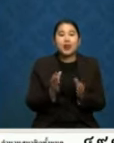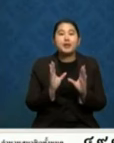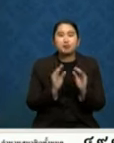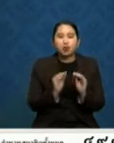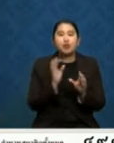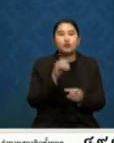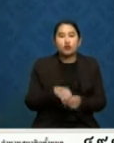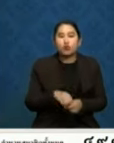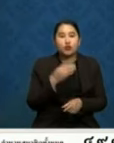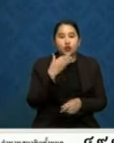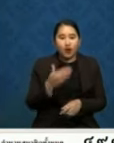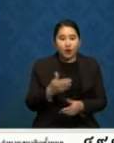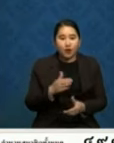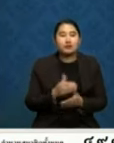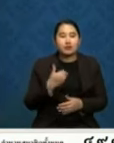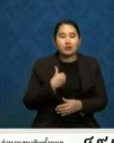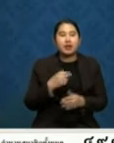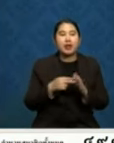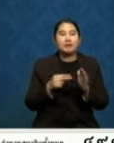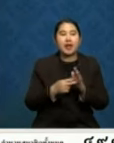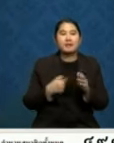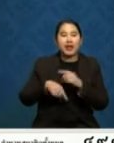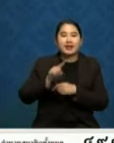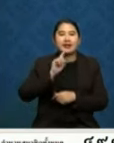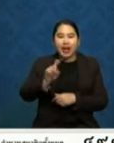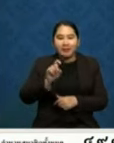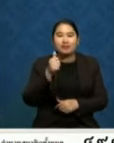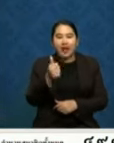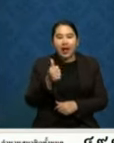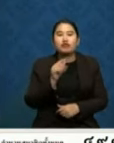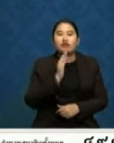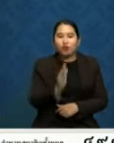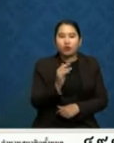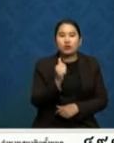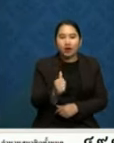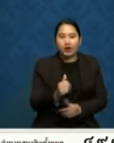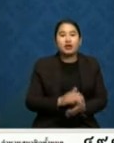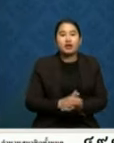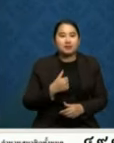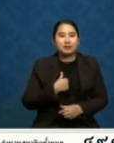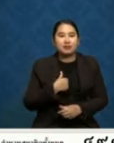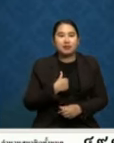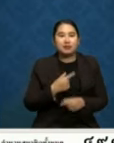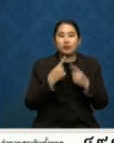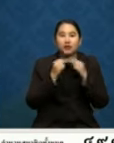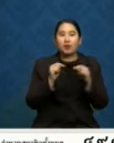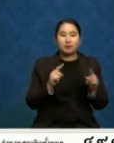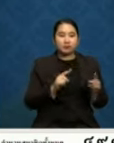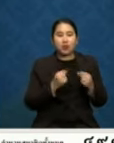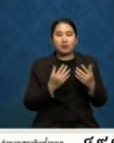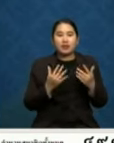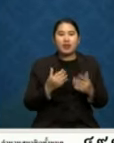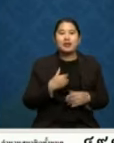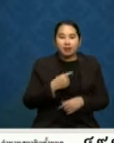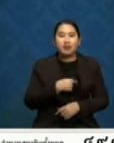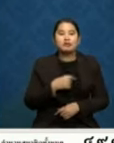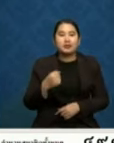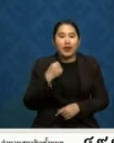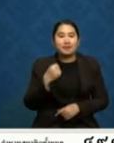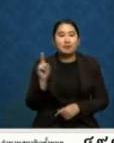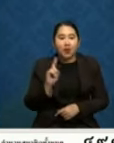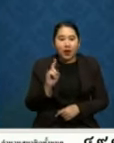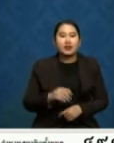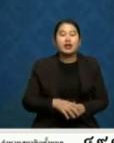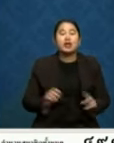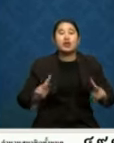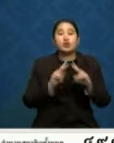านอยู่แล้วนะครับมีเวทีที่ท่านจะใช้ไปสอบถามได้โดยตรงนะครับผมเองไม่ได้รับคำตอบนี้มานะครับแต่ผมเชื่อมั่นครับว่าท